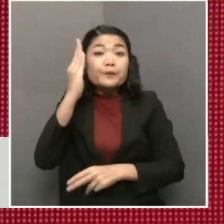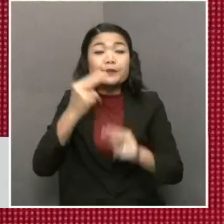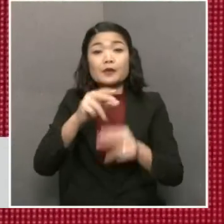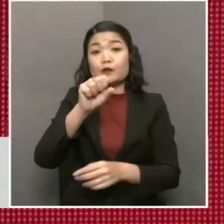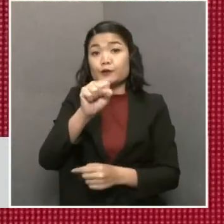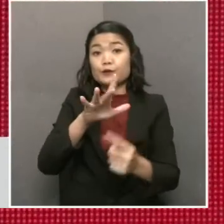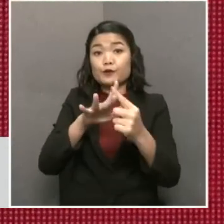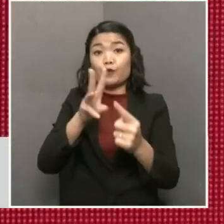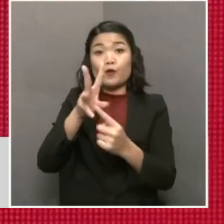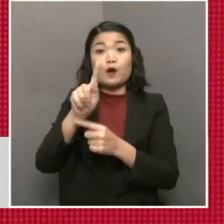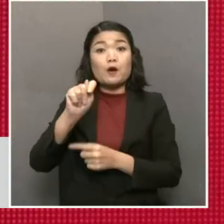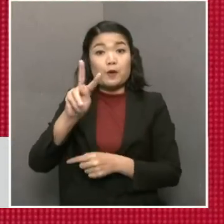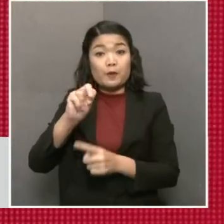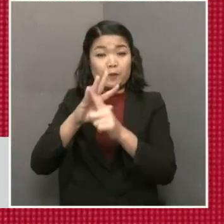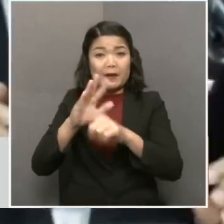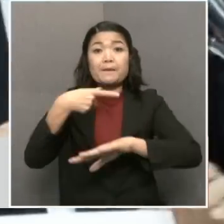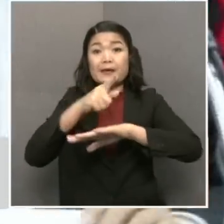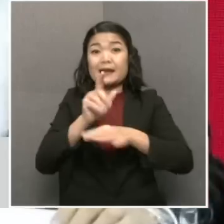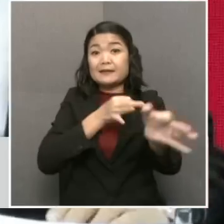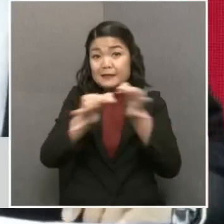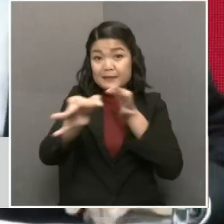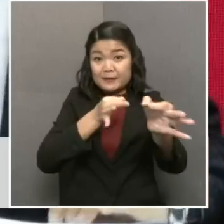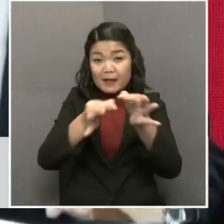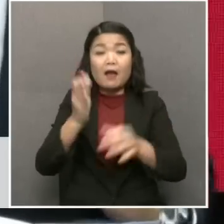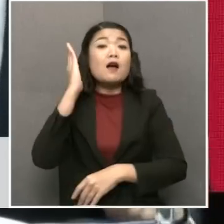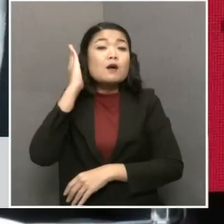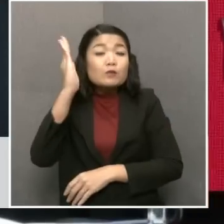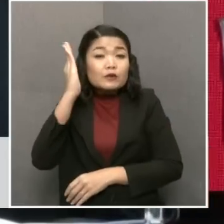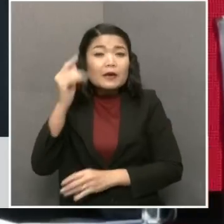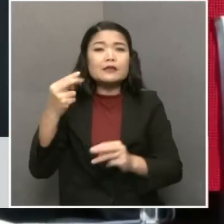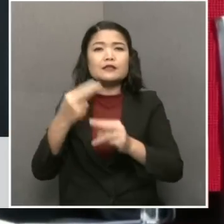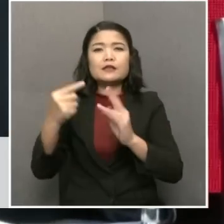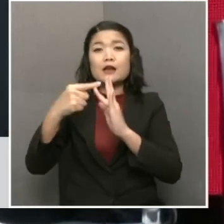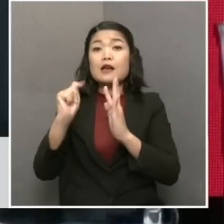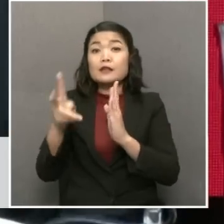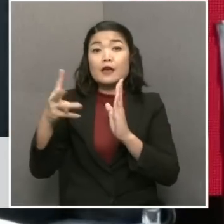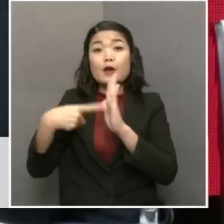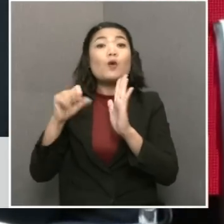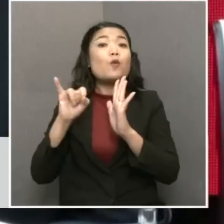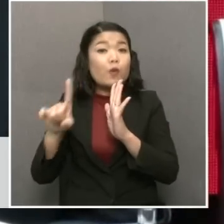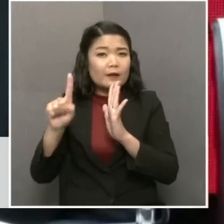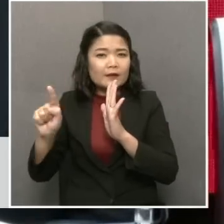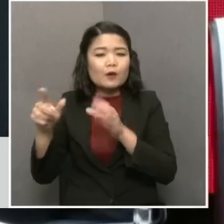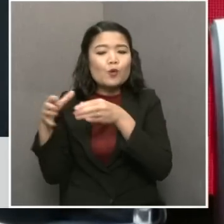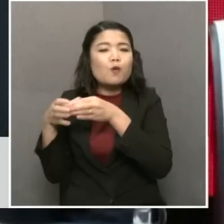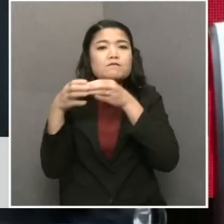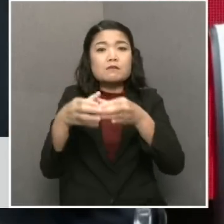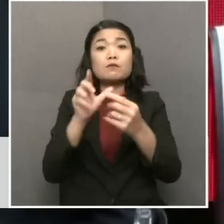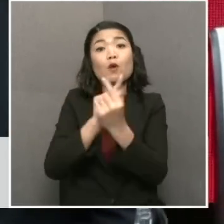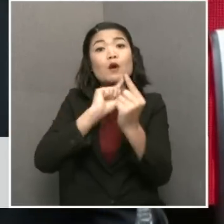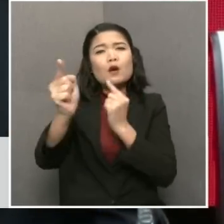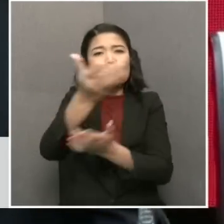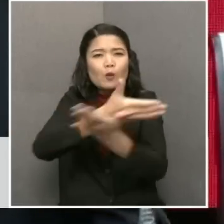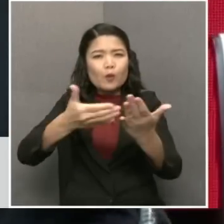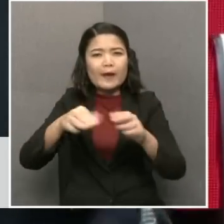ธานที่ปรึกษาพรรคชาติพัฒนากล้าและนายเทวัญลิพตะพันลบเลขาธิการพรรคที่นำคณะเข้าร่วมพูดคุยโดยวาง